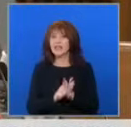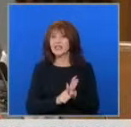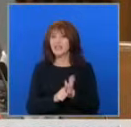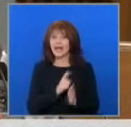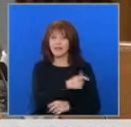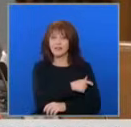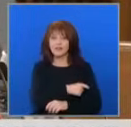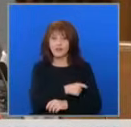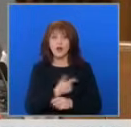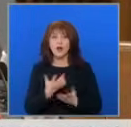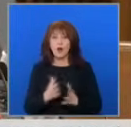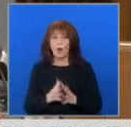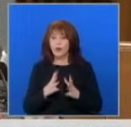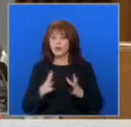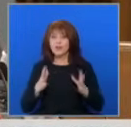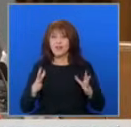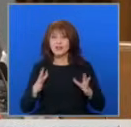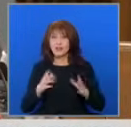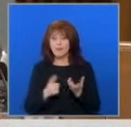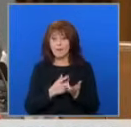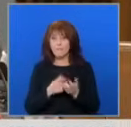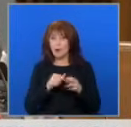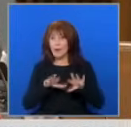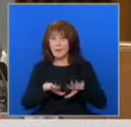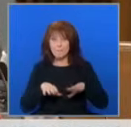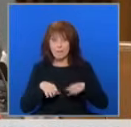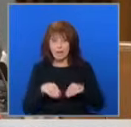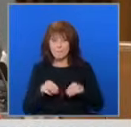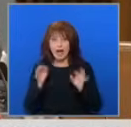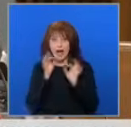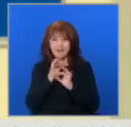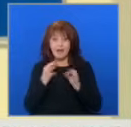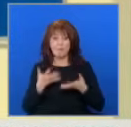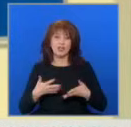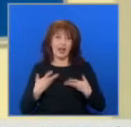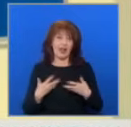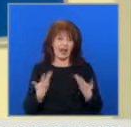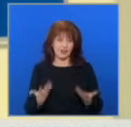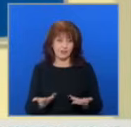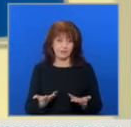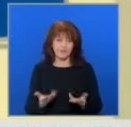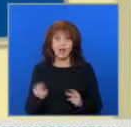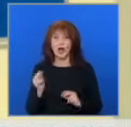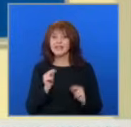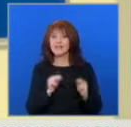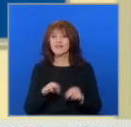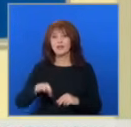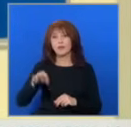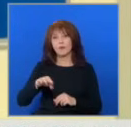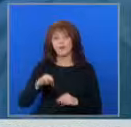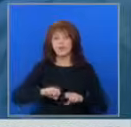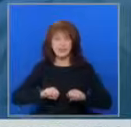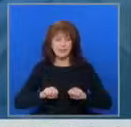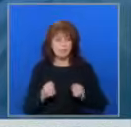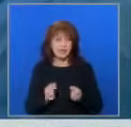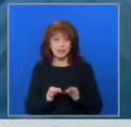Колкото и да увеличаваме броя на приема, няма толкова желаещи. От съвета препоръчват спешни